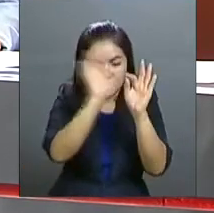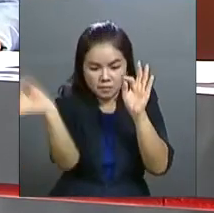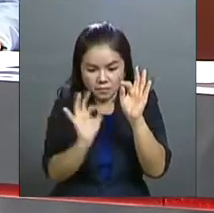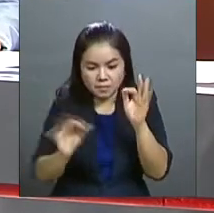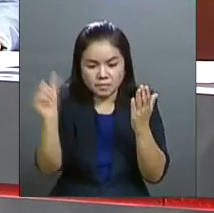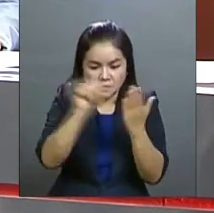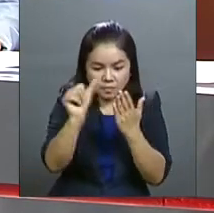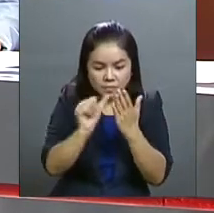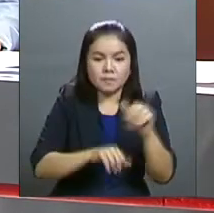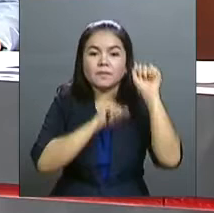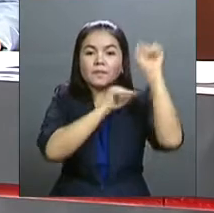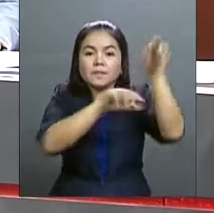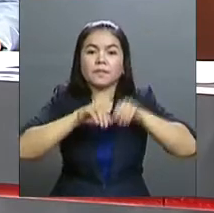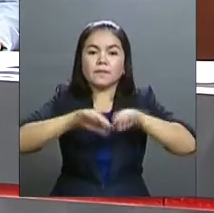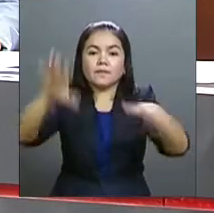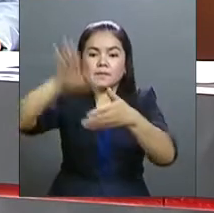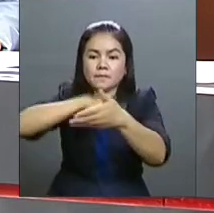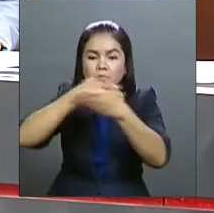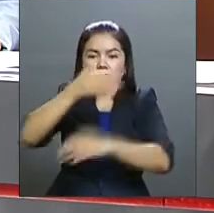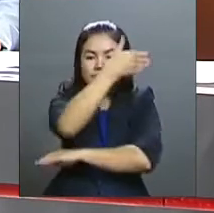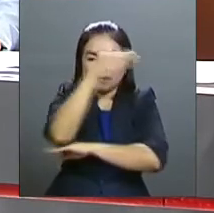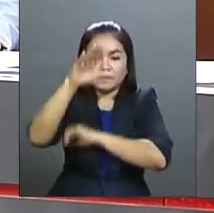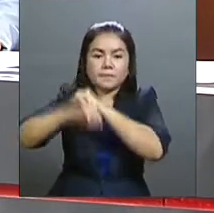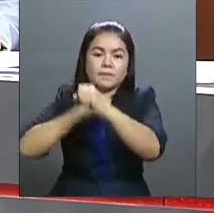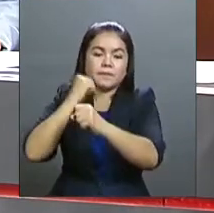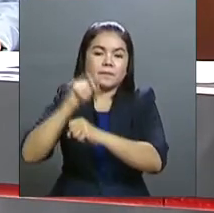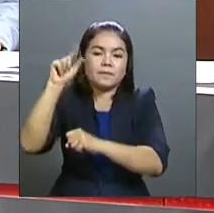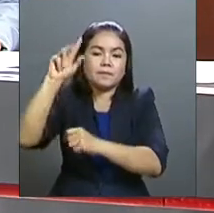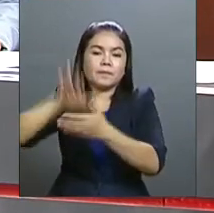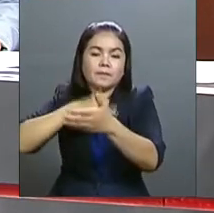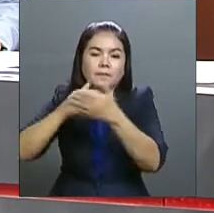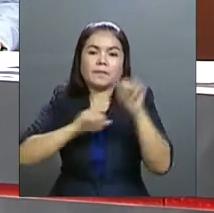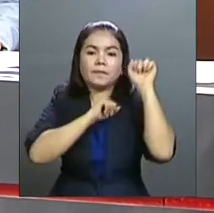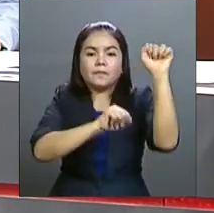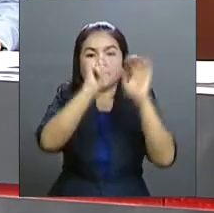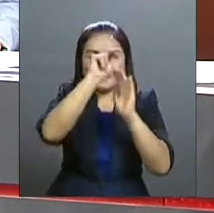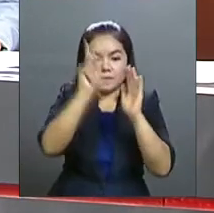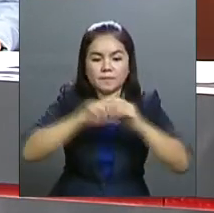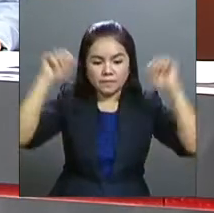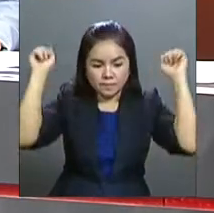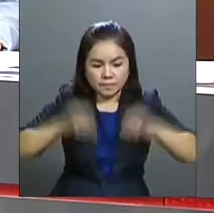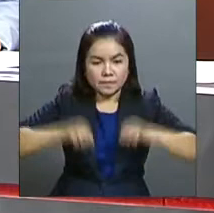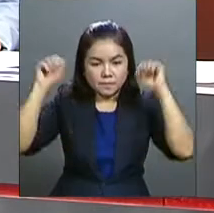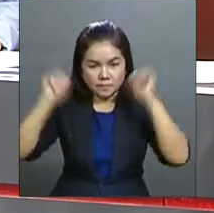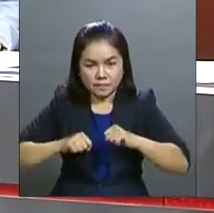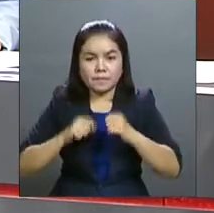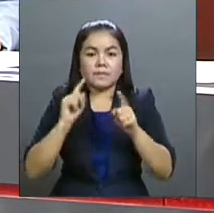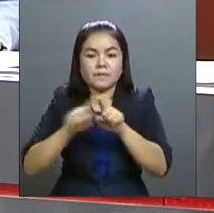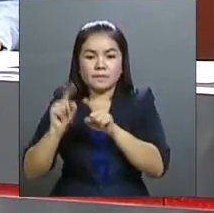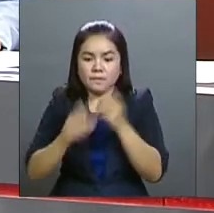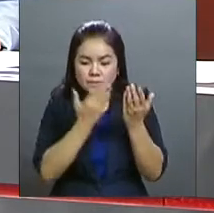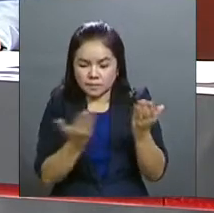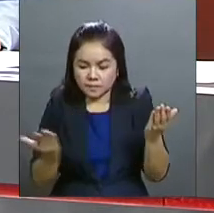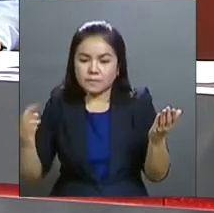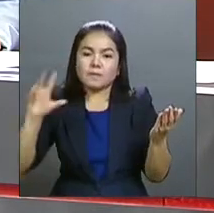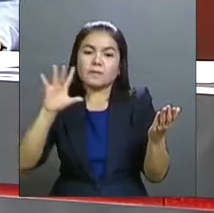เพื่ให้มผบงคับใช้ ตามแผนยธษาตชาิ 20 ปี ตอนนผ่านการเหนชอบกฎหมายไปแล้ว จำนวน 298 ฉบับด้วยกันค่